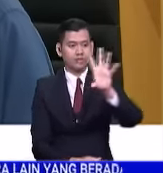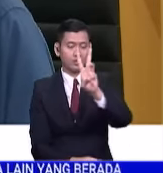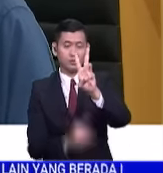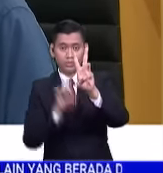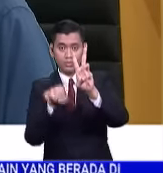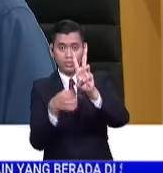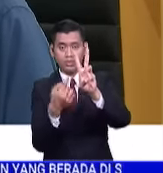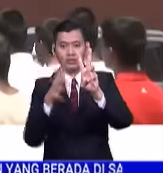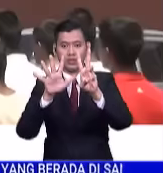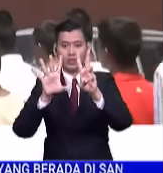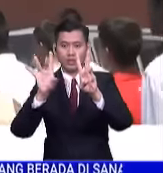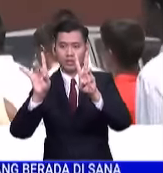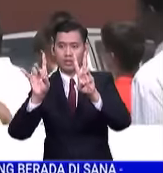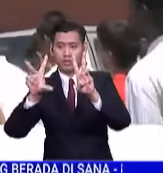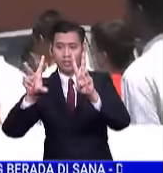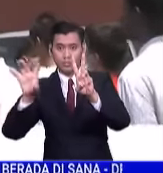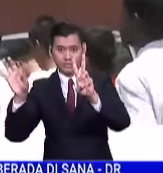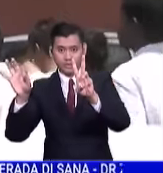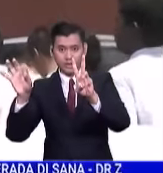36,559.